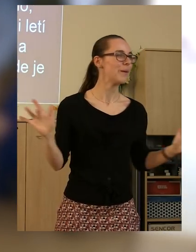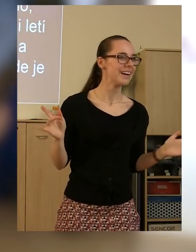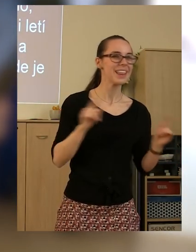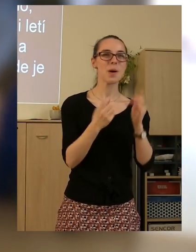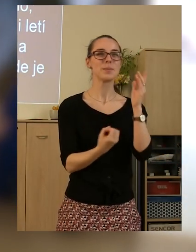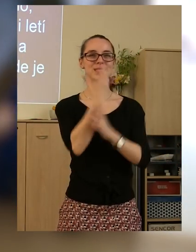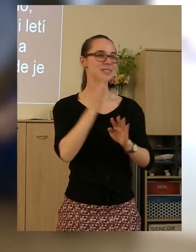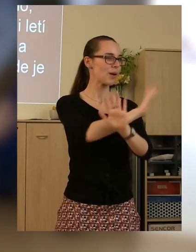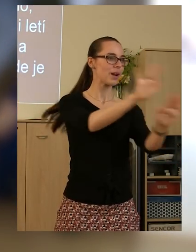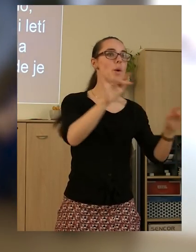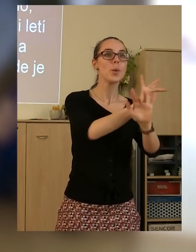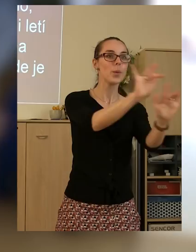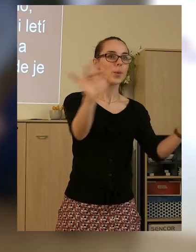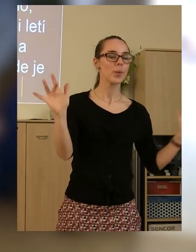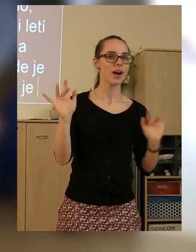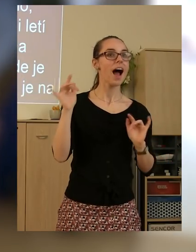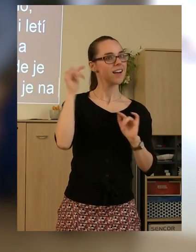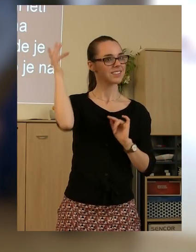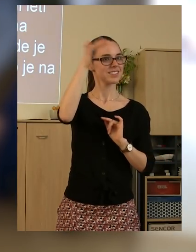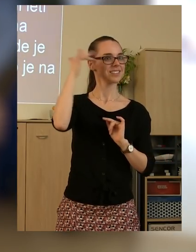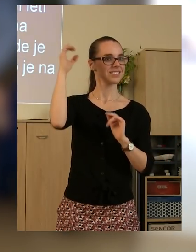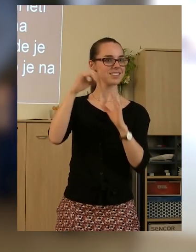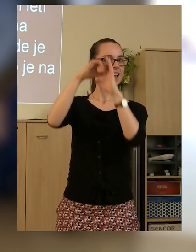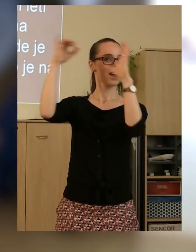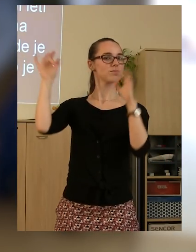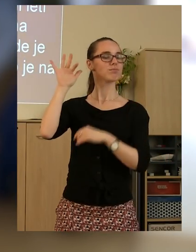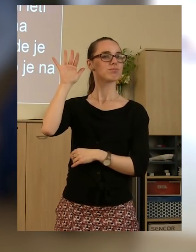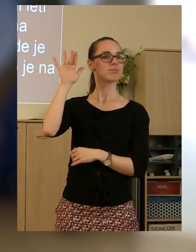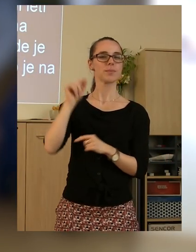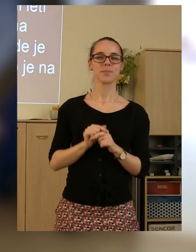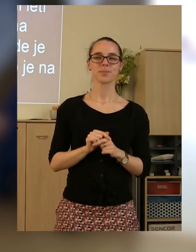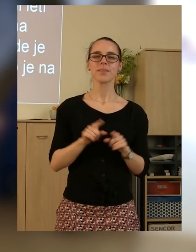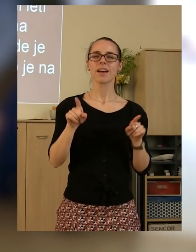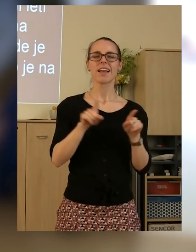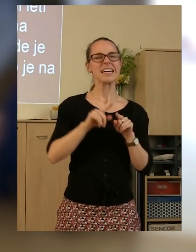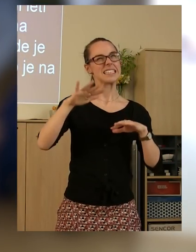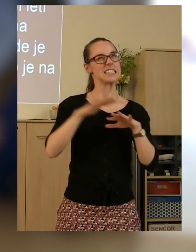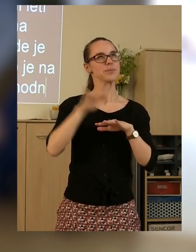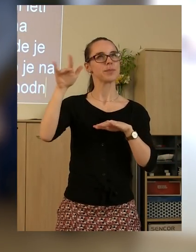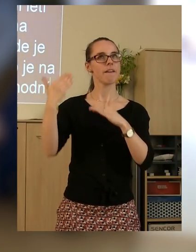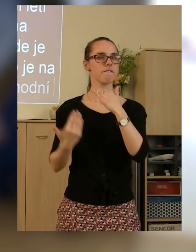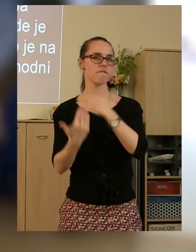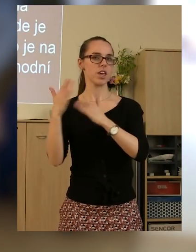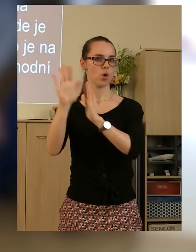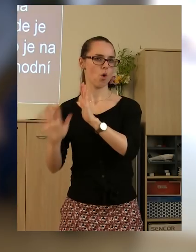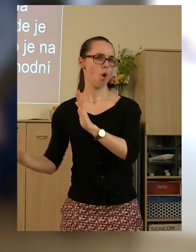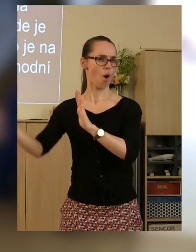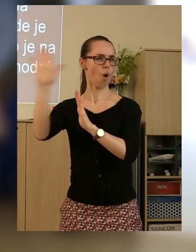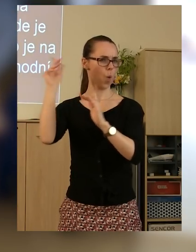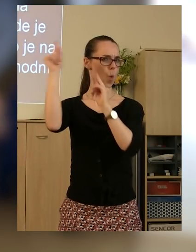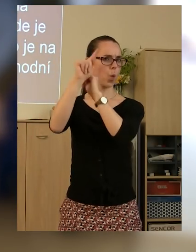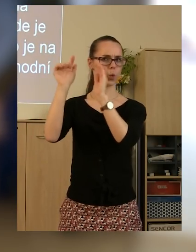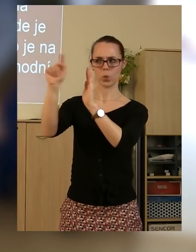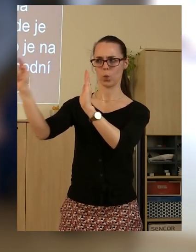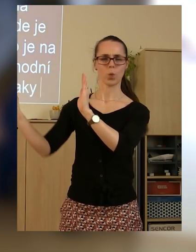Jo, jako to je na tom fascinující, proto právě třeba ty východní kultury, ale já myslím, že my se k tomu taky už začínáme přibližovat, říkají,